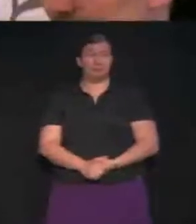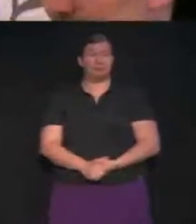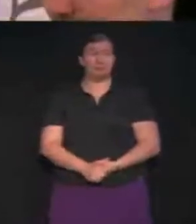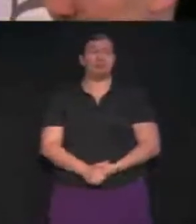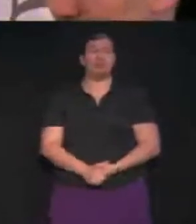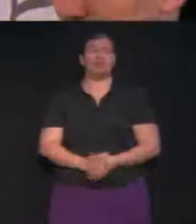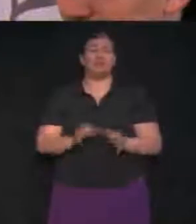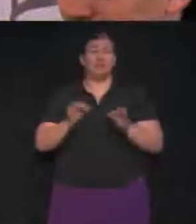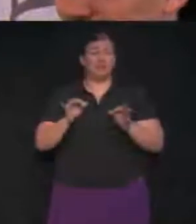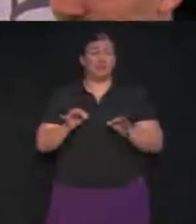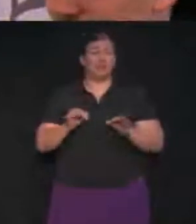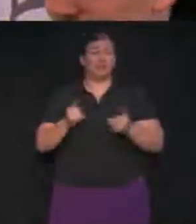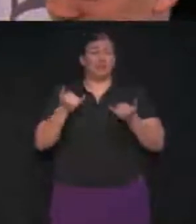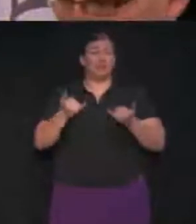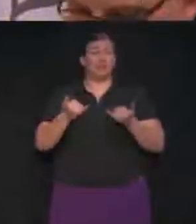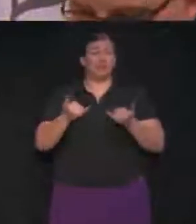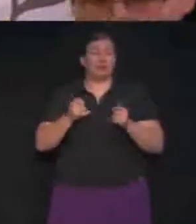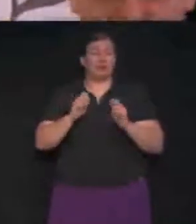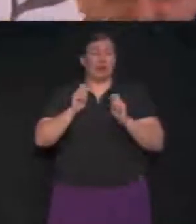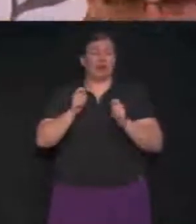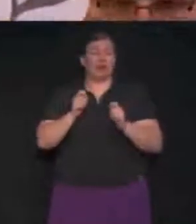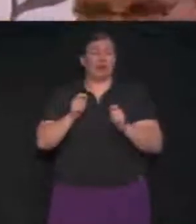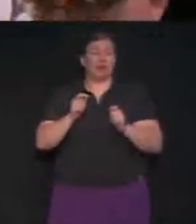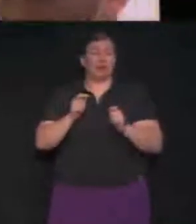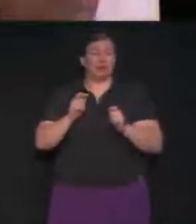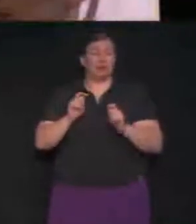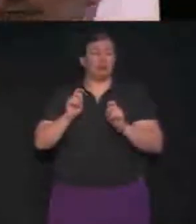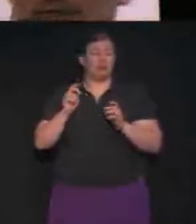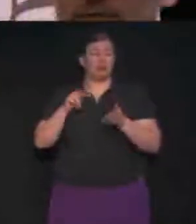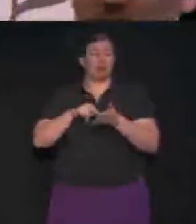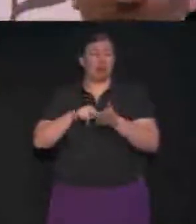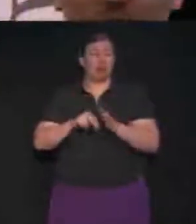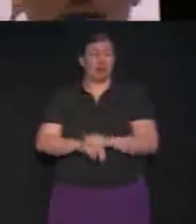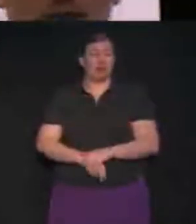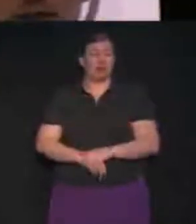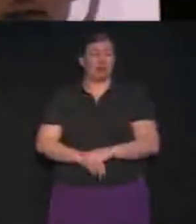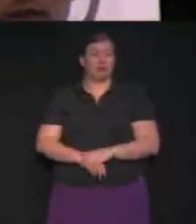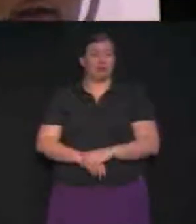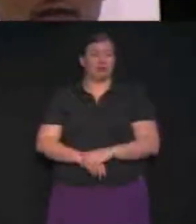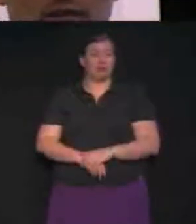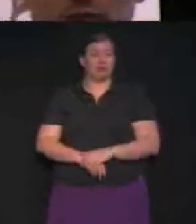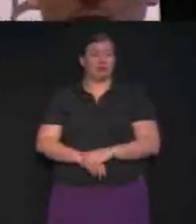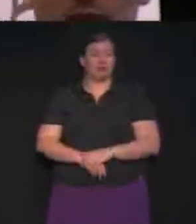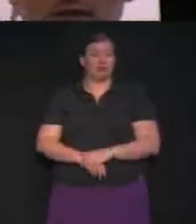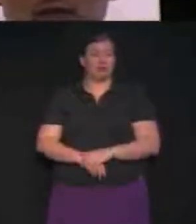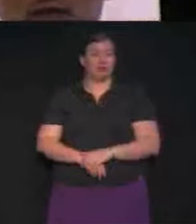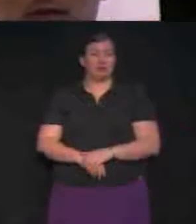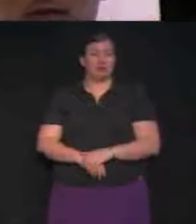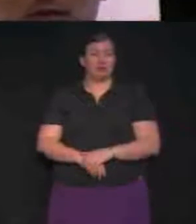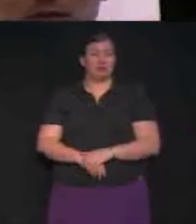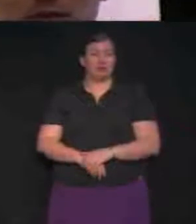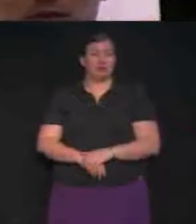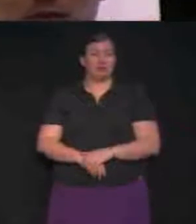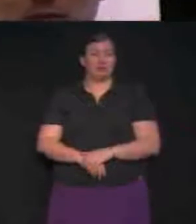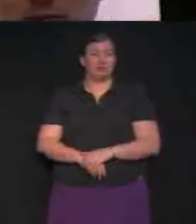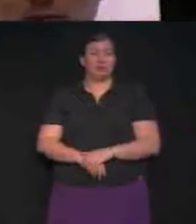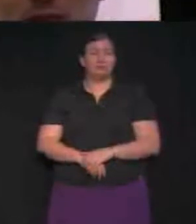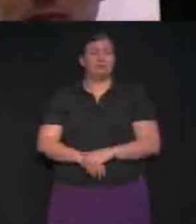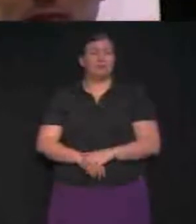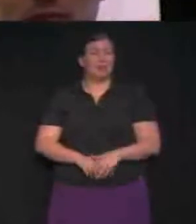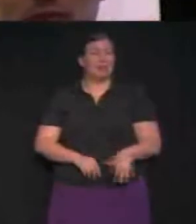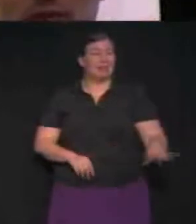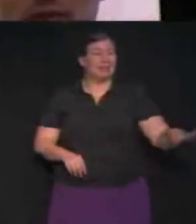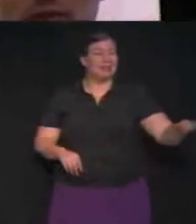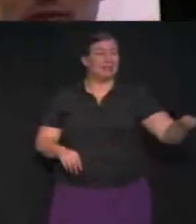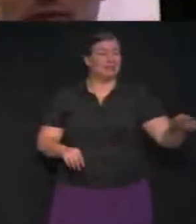gut jetzt erzähl uns die Antragsteller was ja weil wir wenig Zeit haben sagen wir Antragsteller gemeinsam das was gerade